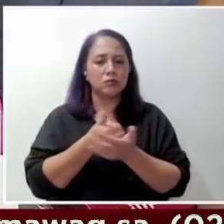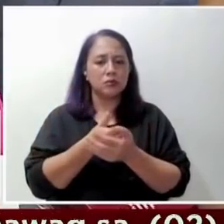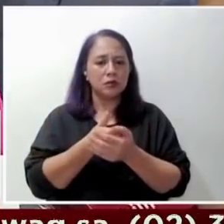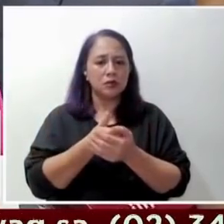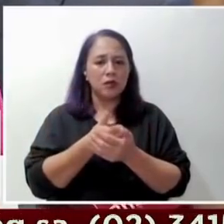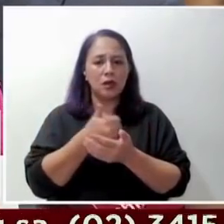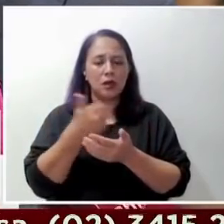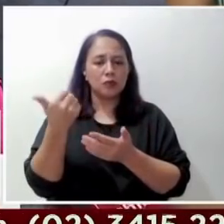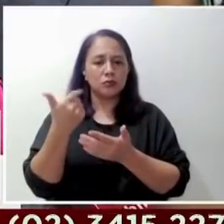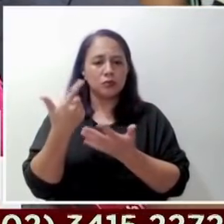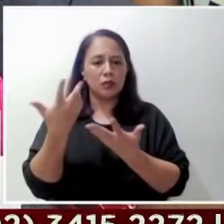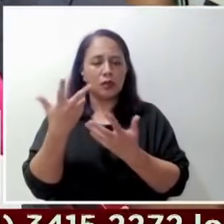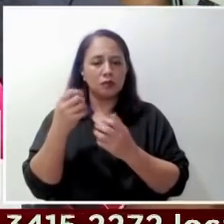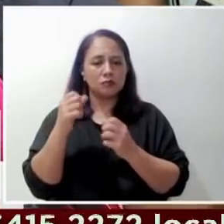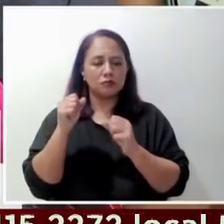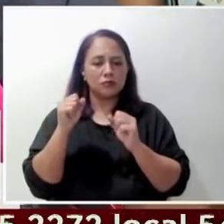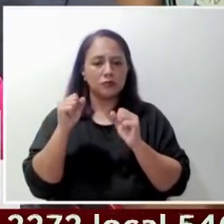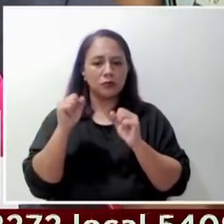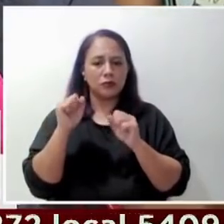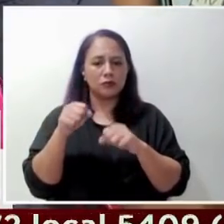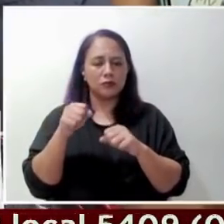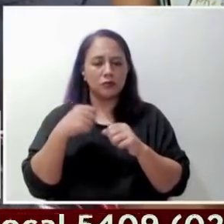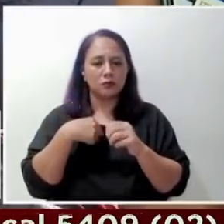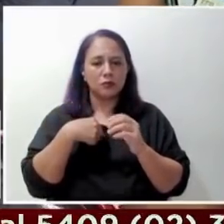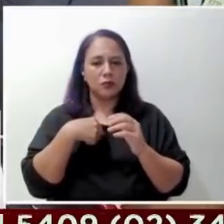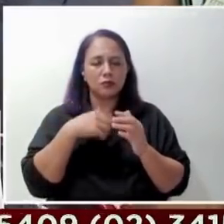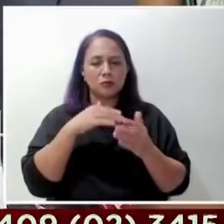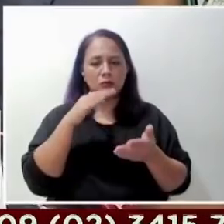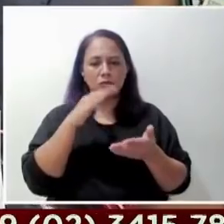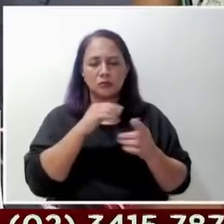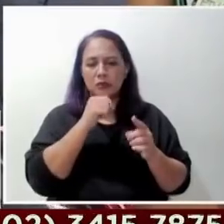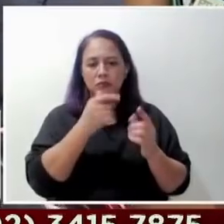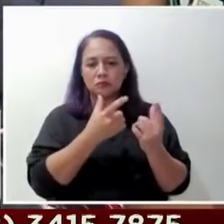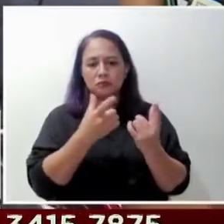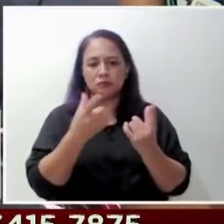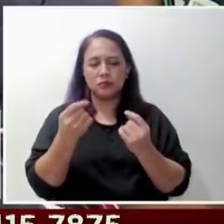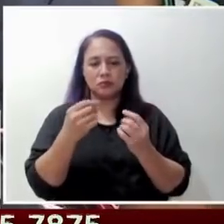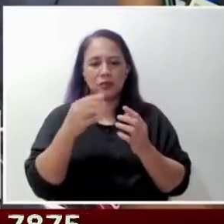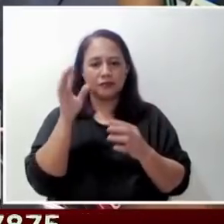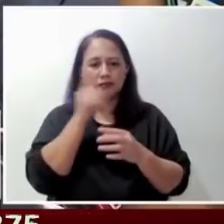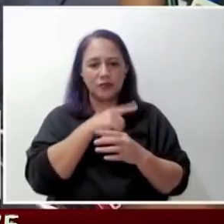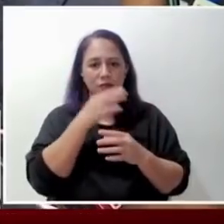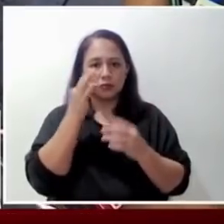walang kaya, no? Mga maliliit na gagawa ng fake news.